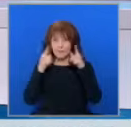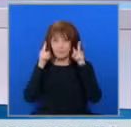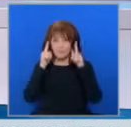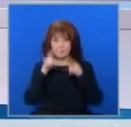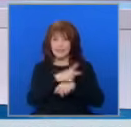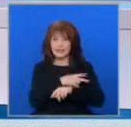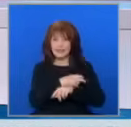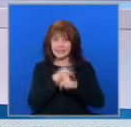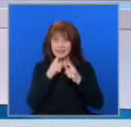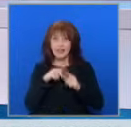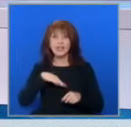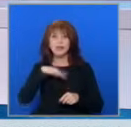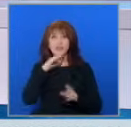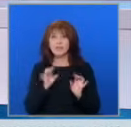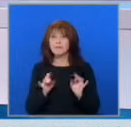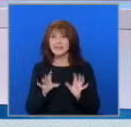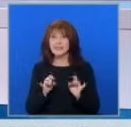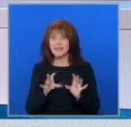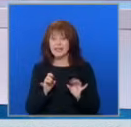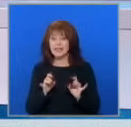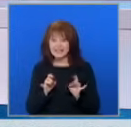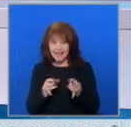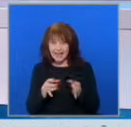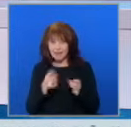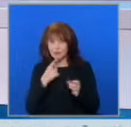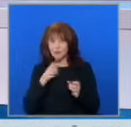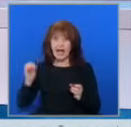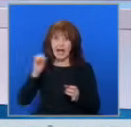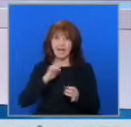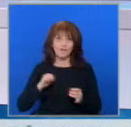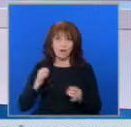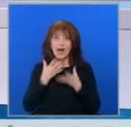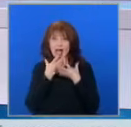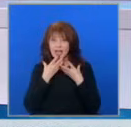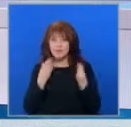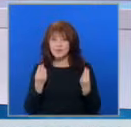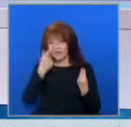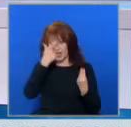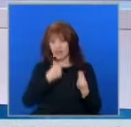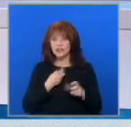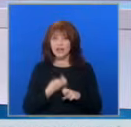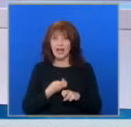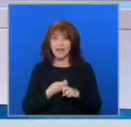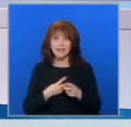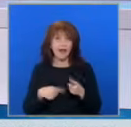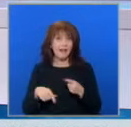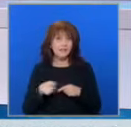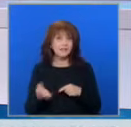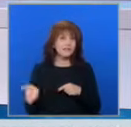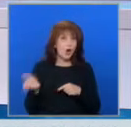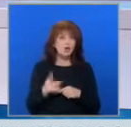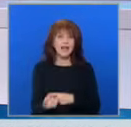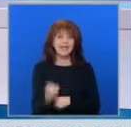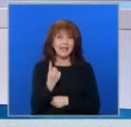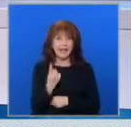да достигнем средните стойности за Европа. Липсват и общопрактикуващи лекари. Търсят се поне още 1000 такива, т.е.